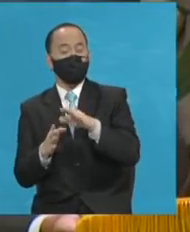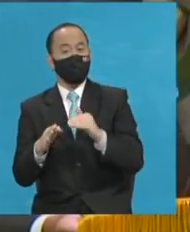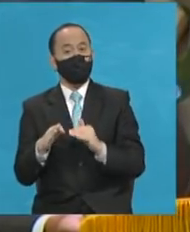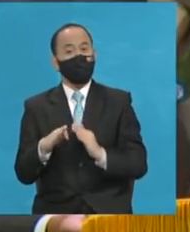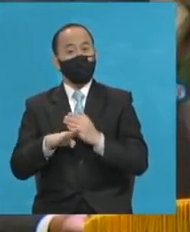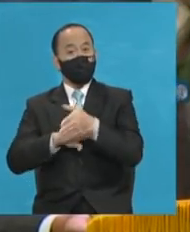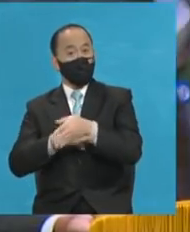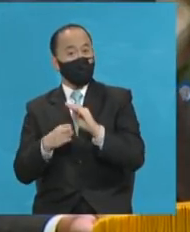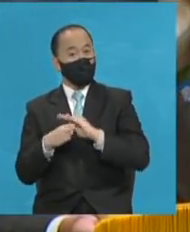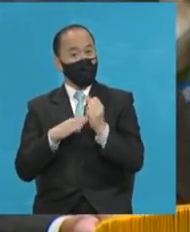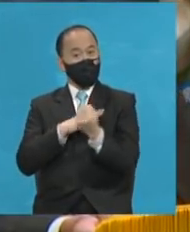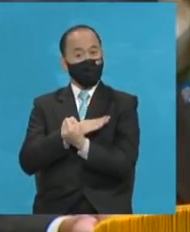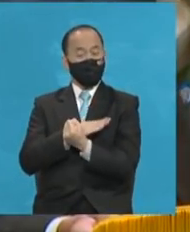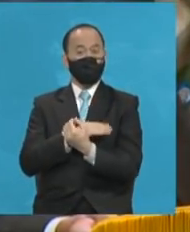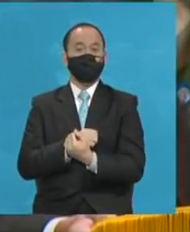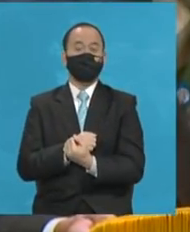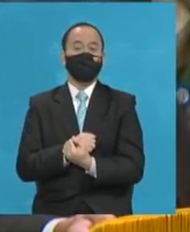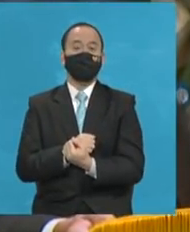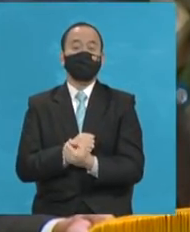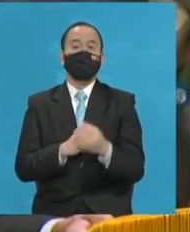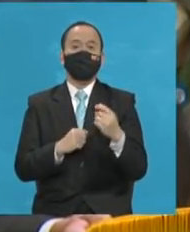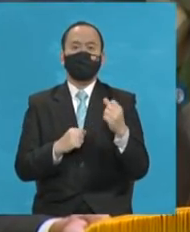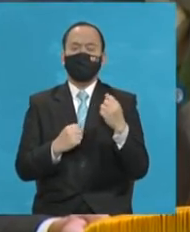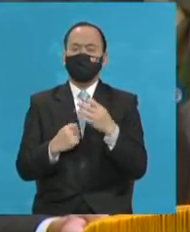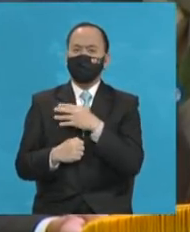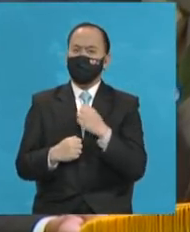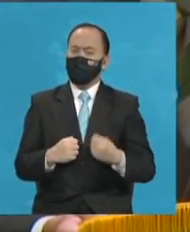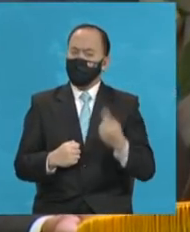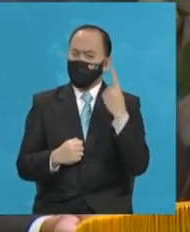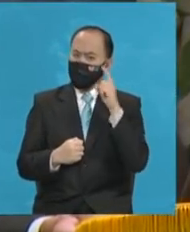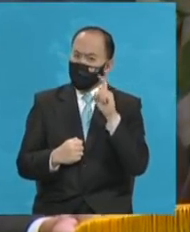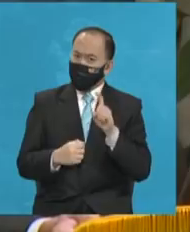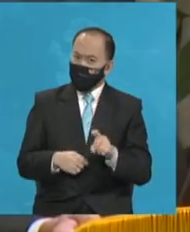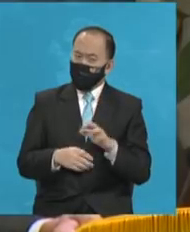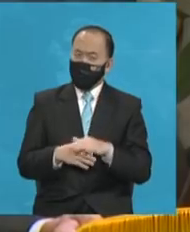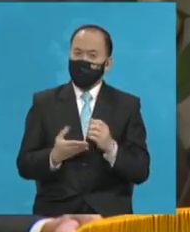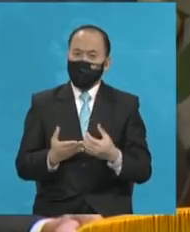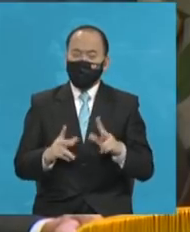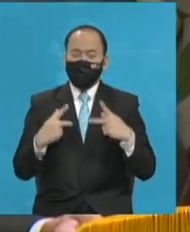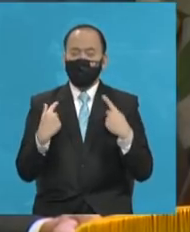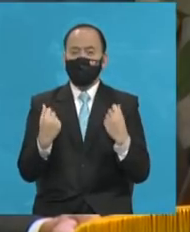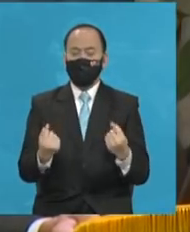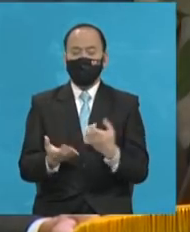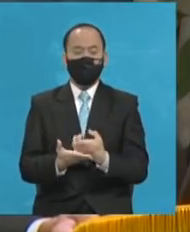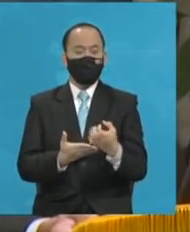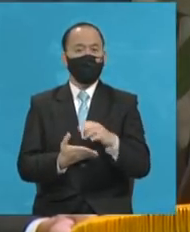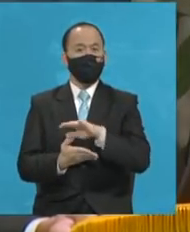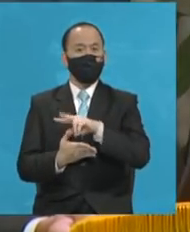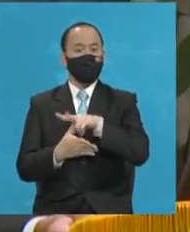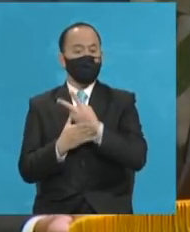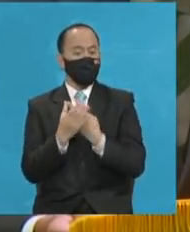Beto percaya ini akan menyumbang ke arah pemulihan ekonomi kedua